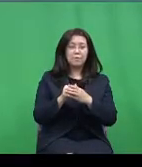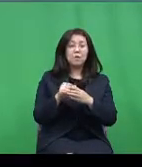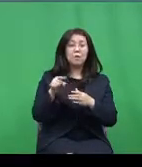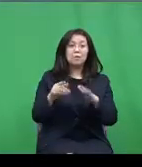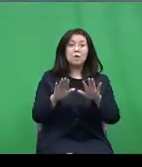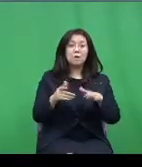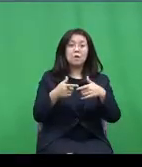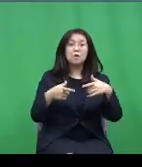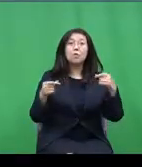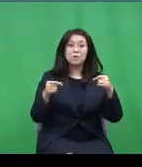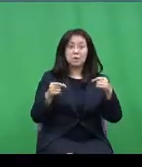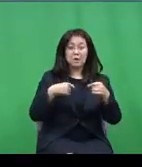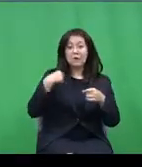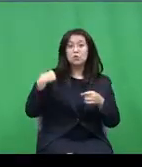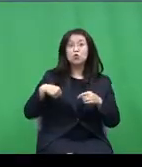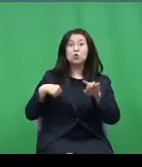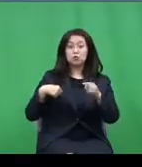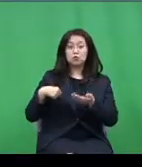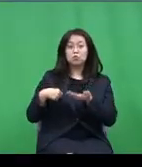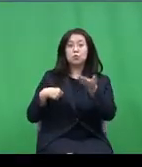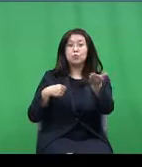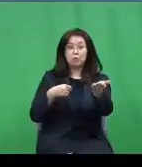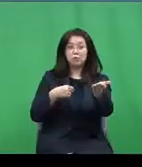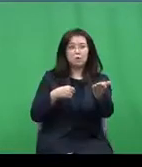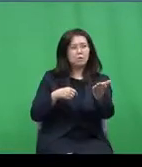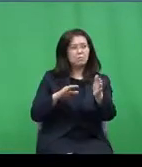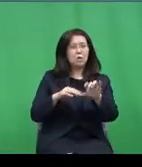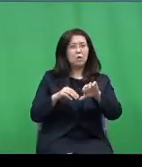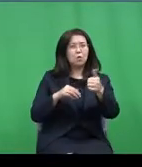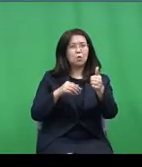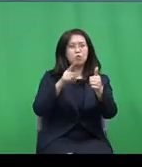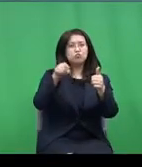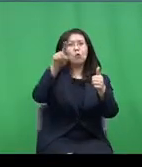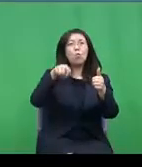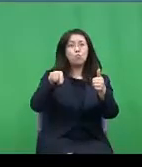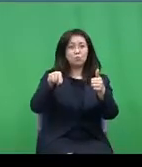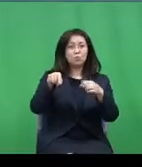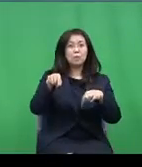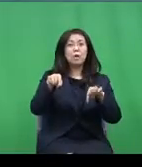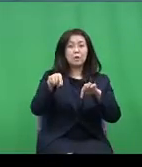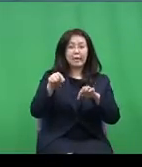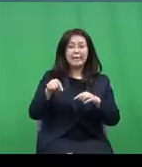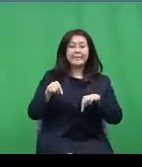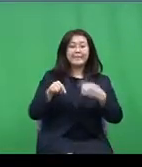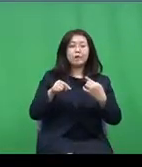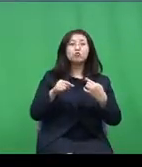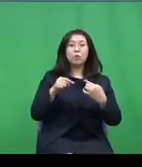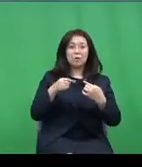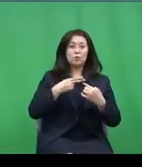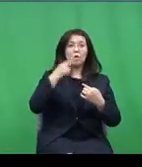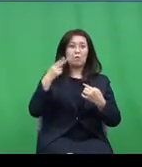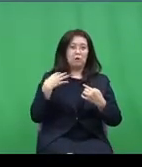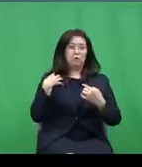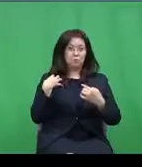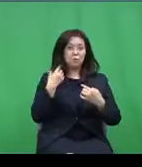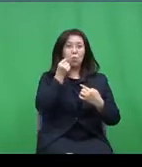で、例えば中国への輸出量を見ると、確か500トンぐらいのうち、100トンが富山県のお米